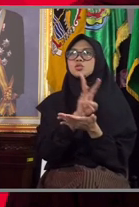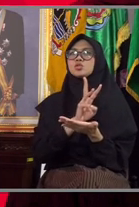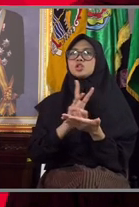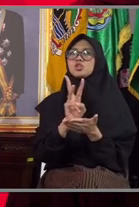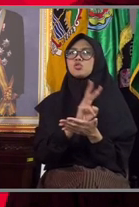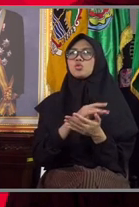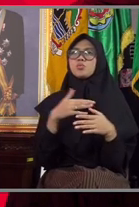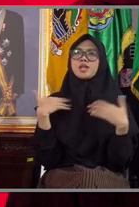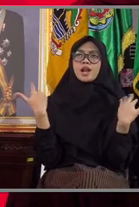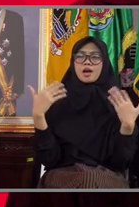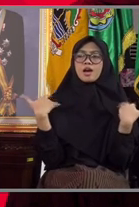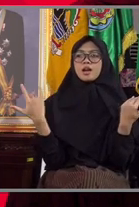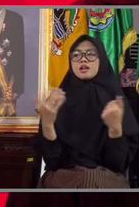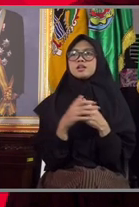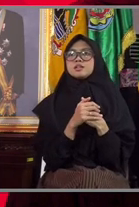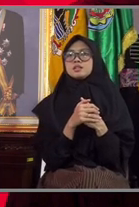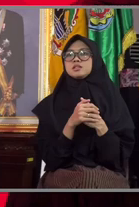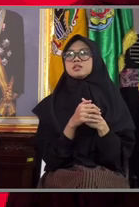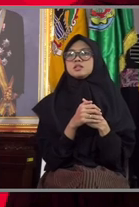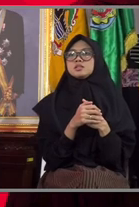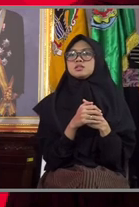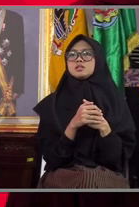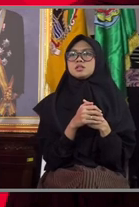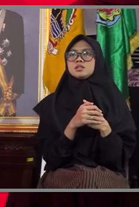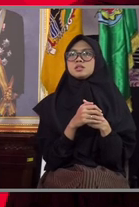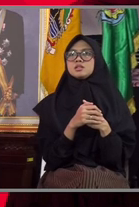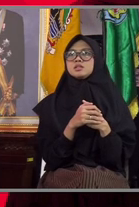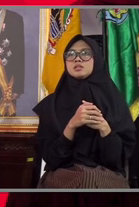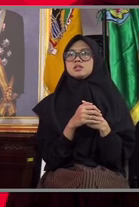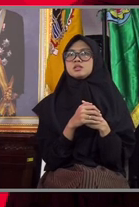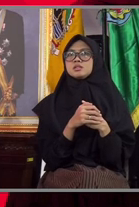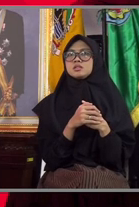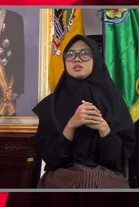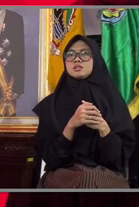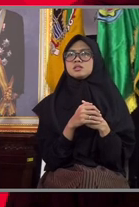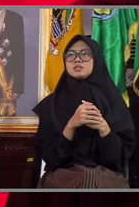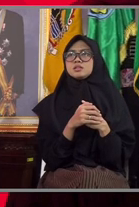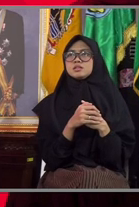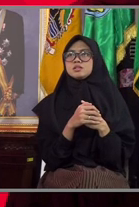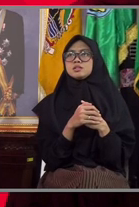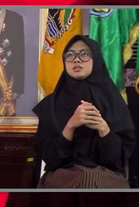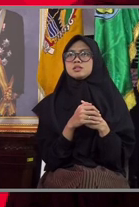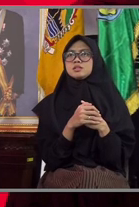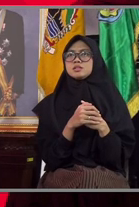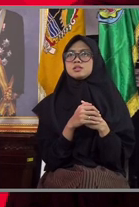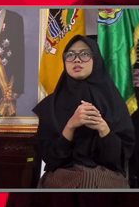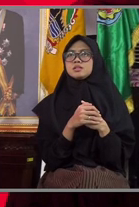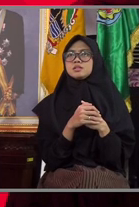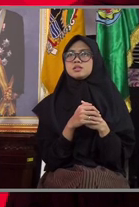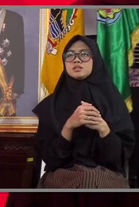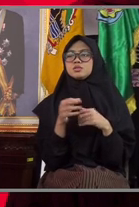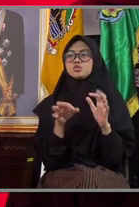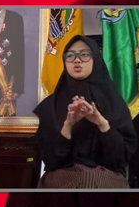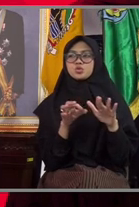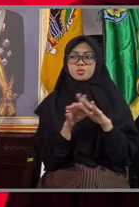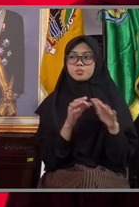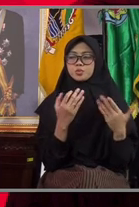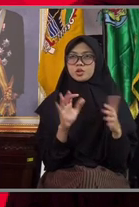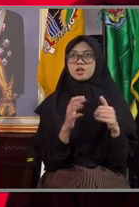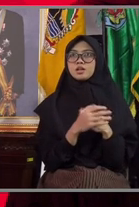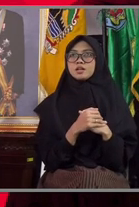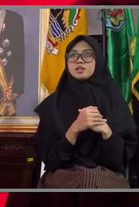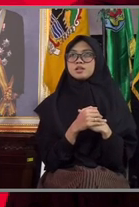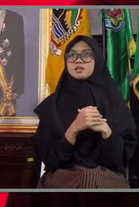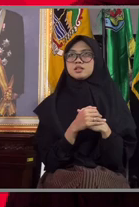Menyenangkan. Jadi, Anda masih merasa dapat kesulitan enggak? Ki mumpung anak gubernure. Insya Allah tidak, Pak. Oke ya,